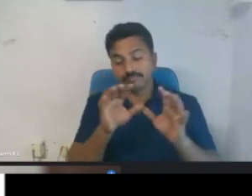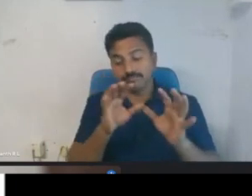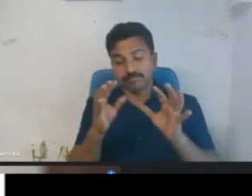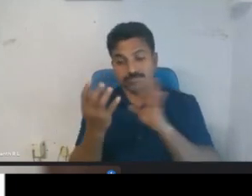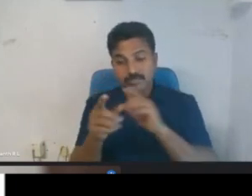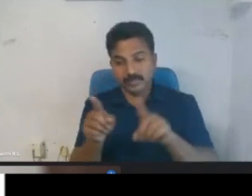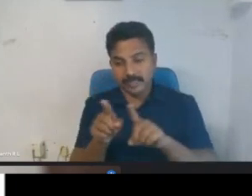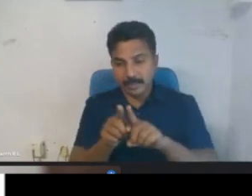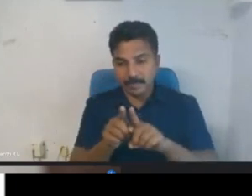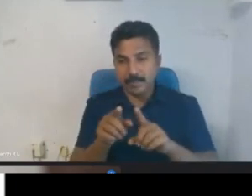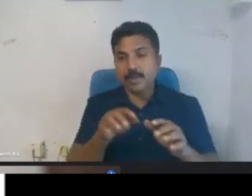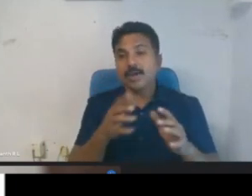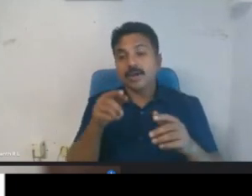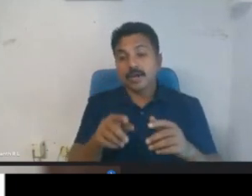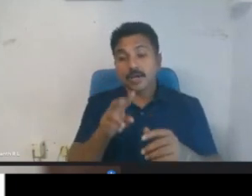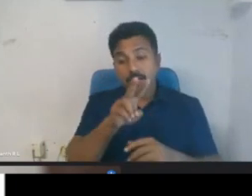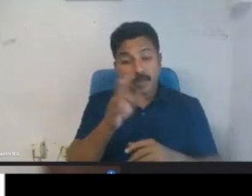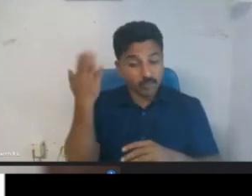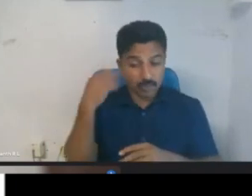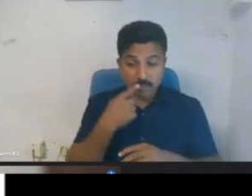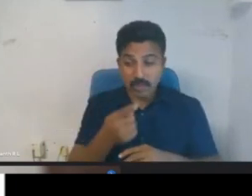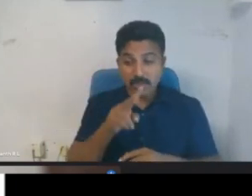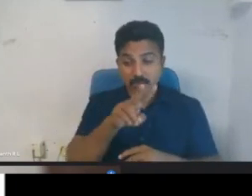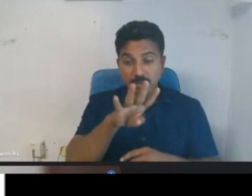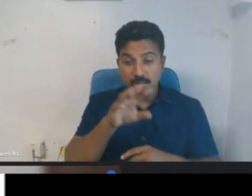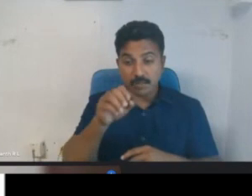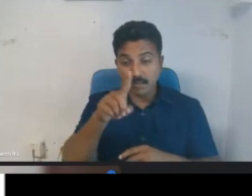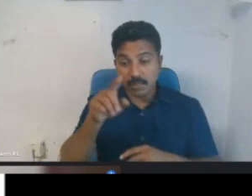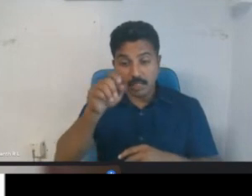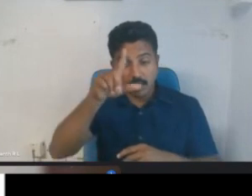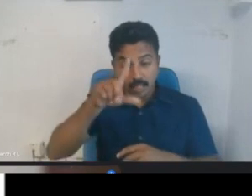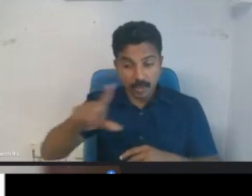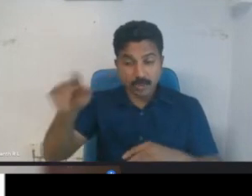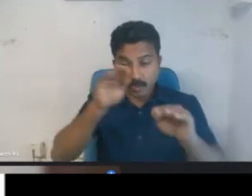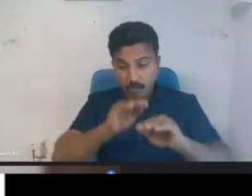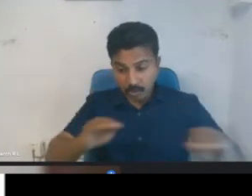ഞാൻ നേരത്തെ പറഞ്ഞു ഏകദേശം 240 ദശലക്ഷത്തോളം കുട്ടികളാണ്